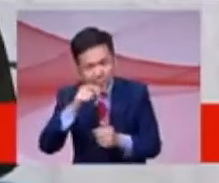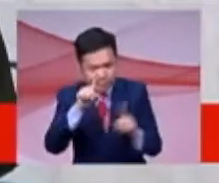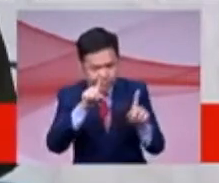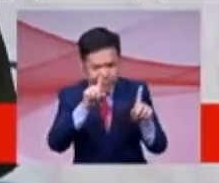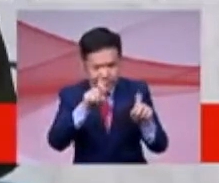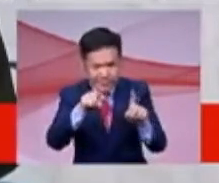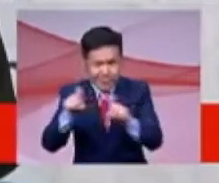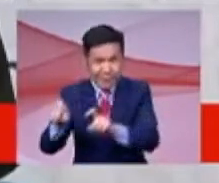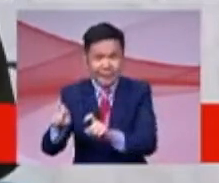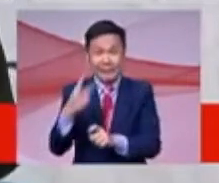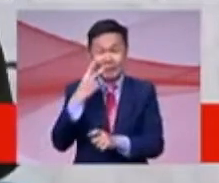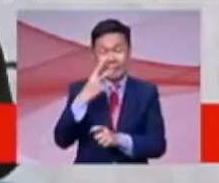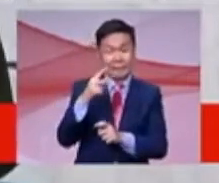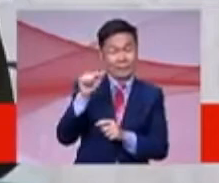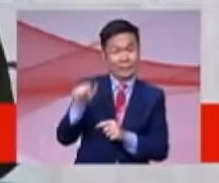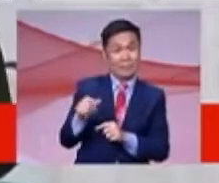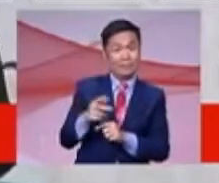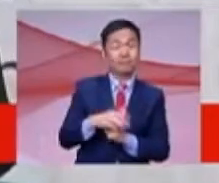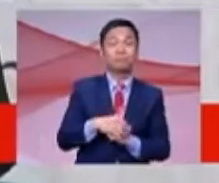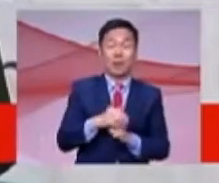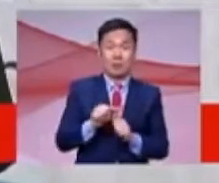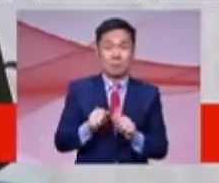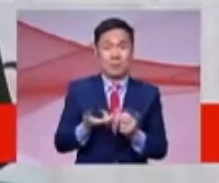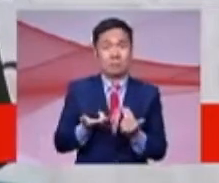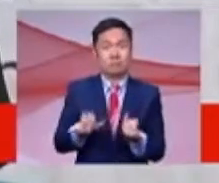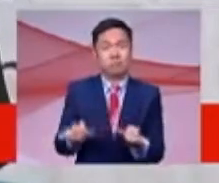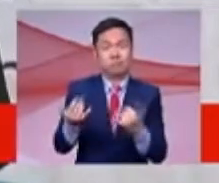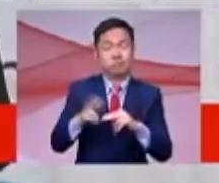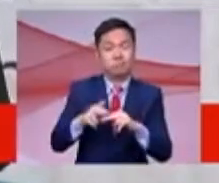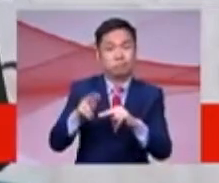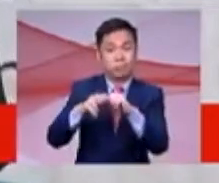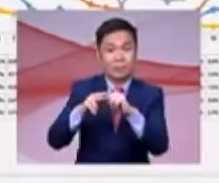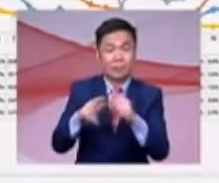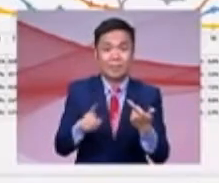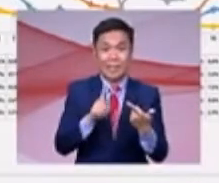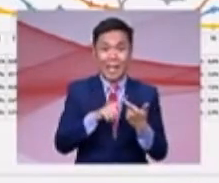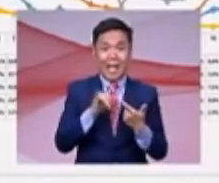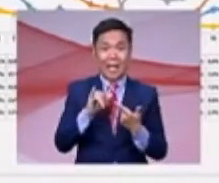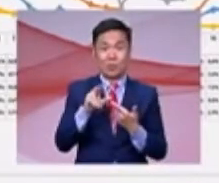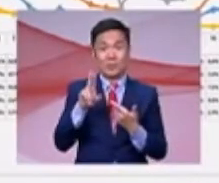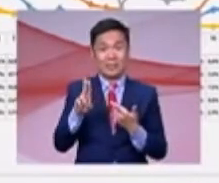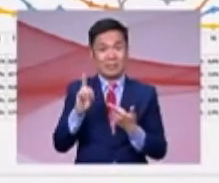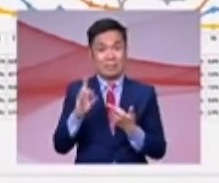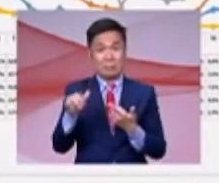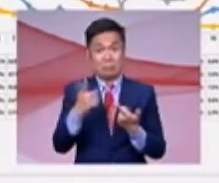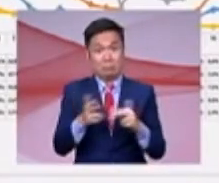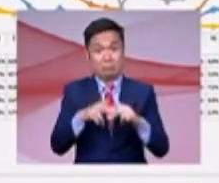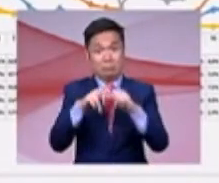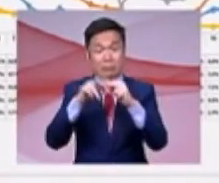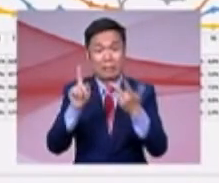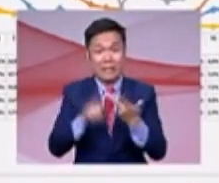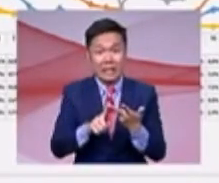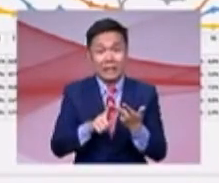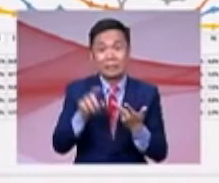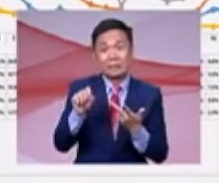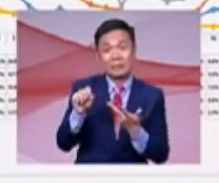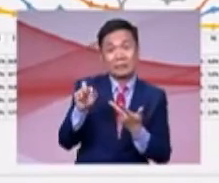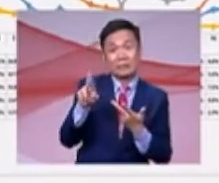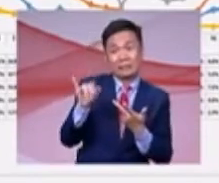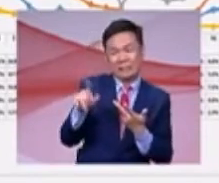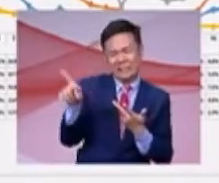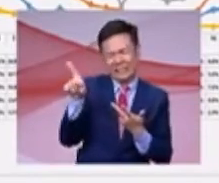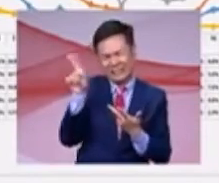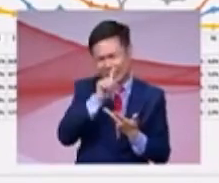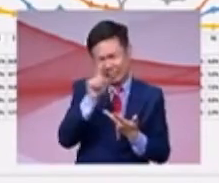lihat kes-kes sentinel meningkat, kes-kes ID juga meningkat, kes-kes SARI iaitu severe